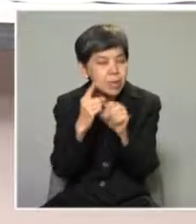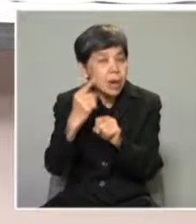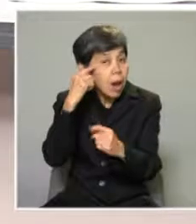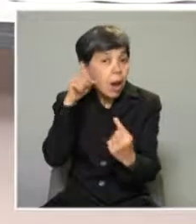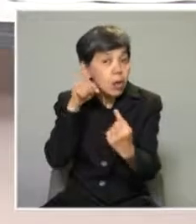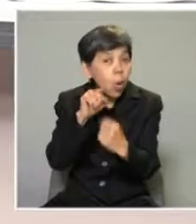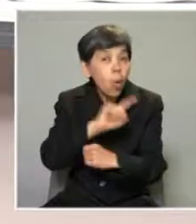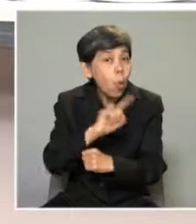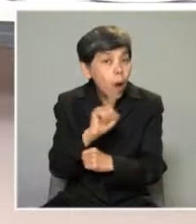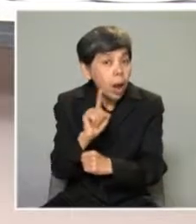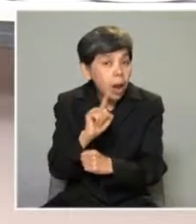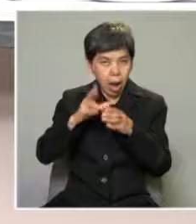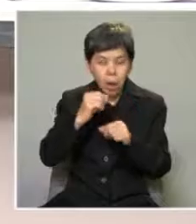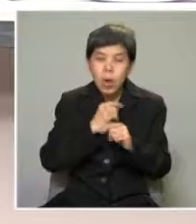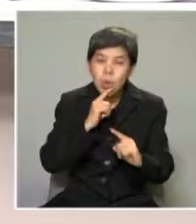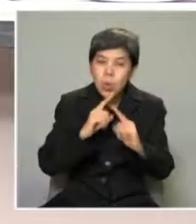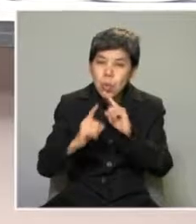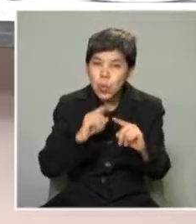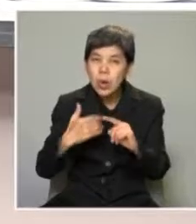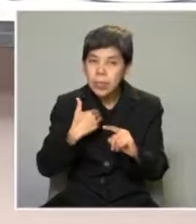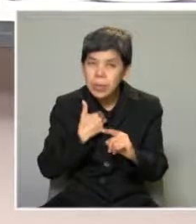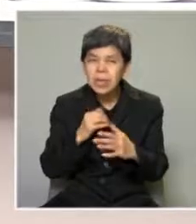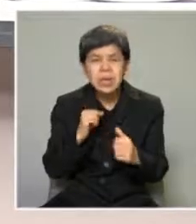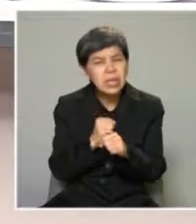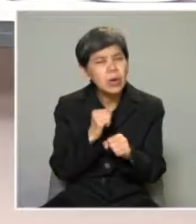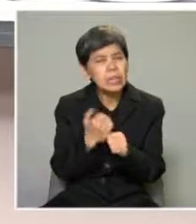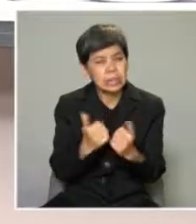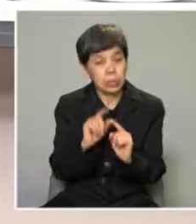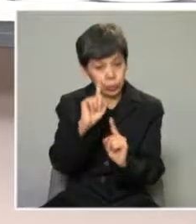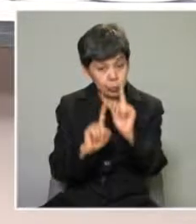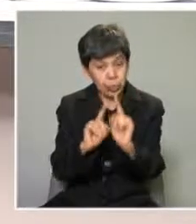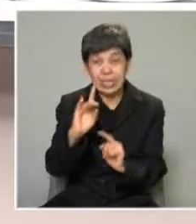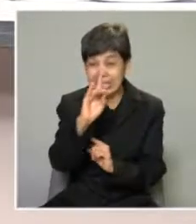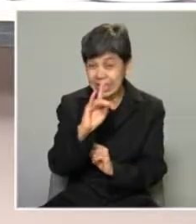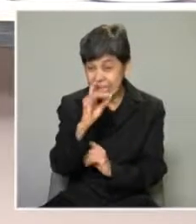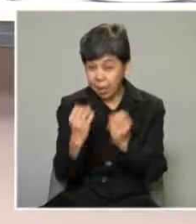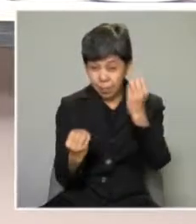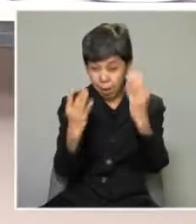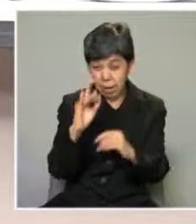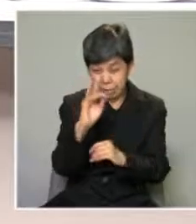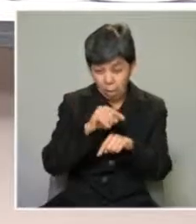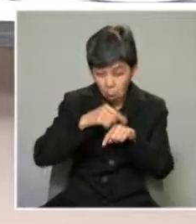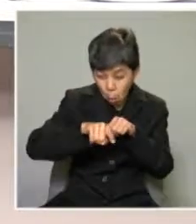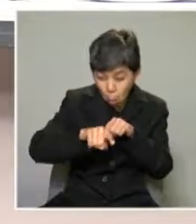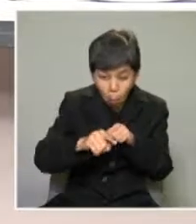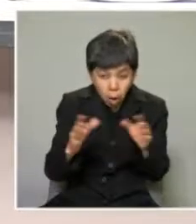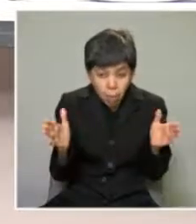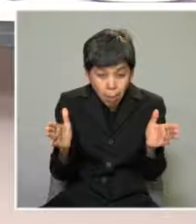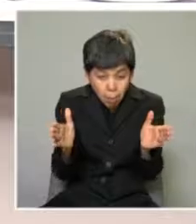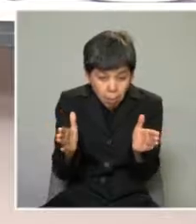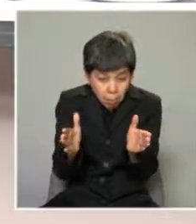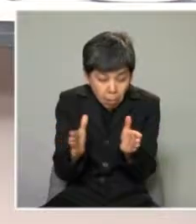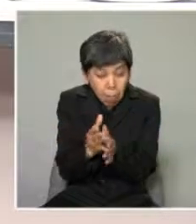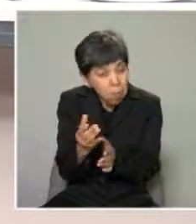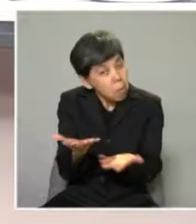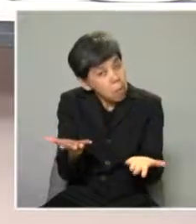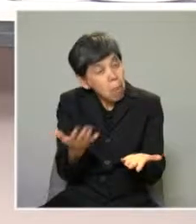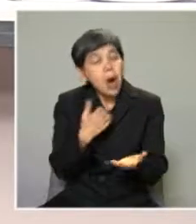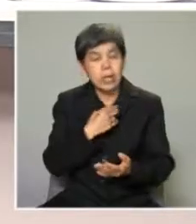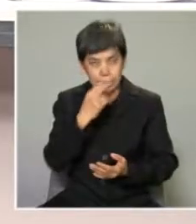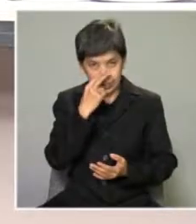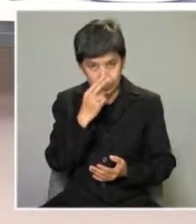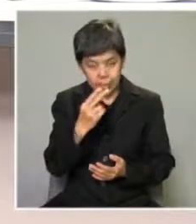มคะว่าเป็นวันอะไร วันอะไรคะต้องให้คุณวสุมนบอกแล้วว ันนี้นะคะเป็นวันสำคัญเพราะว่าเป็นวันอนุรักษ์สัตว์ป่าโลกหรือว่าวันสัตว์ป่าและพืชป่